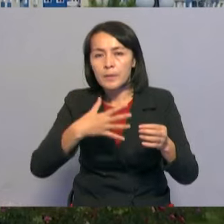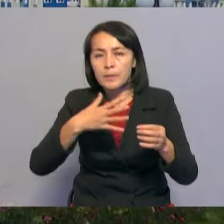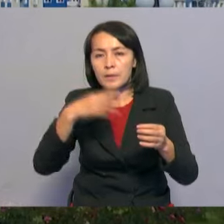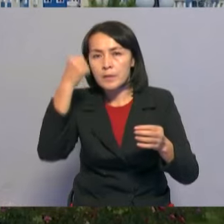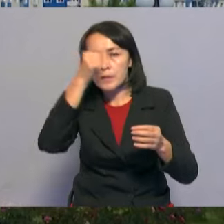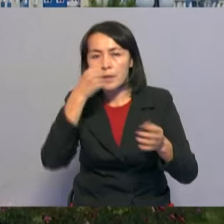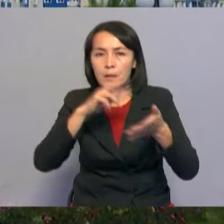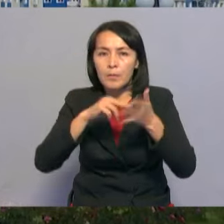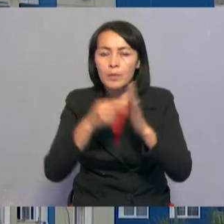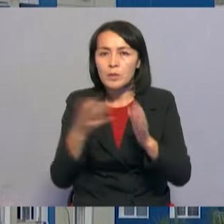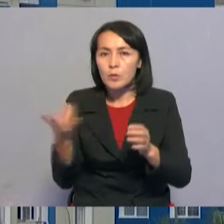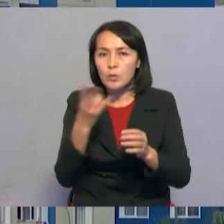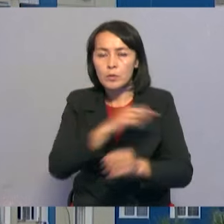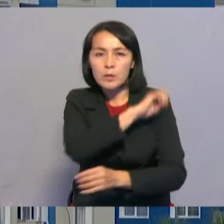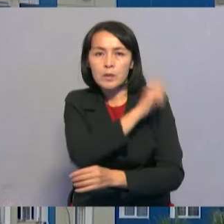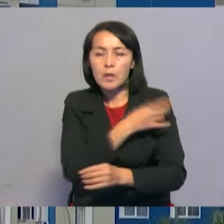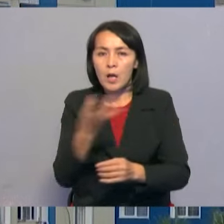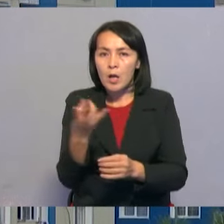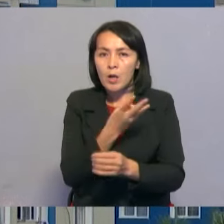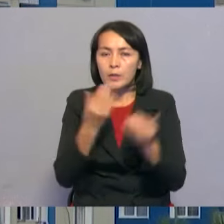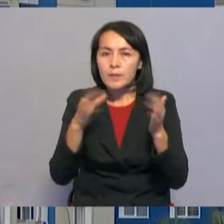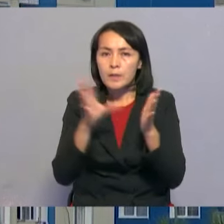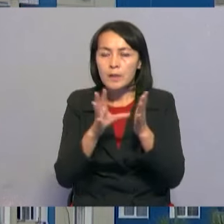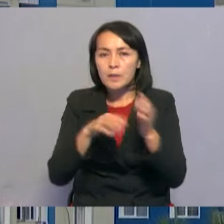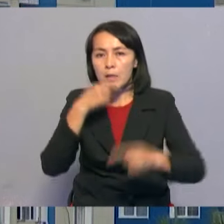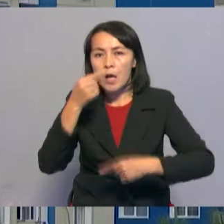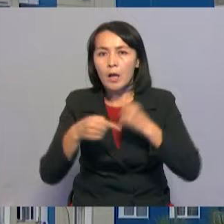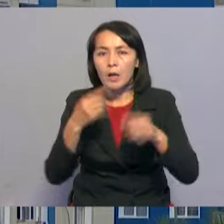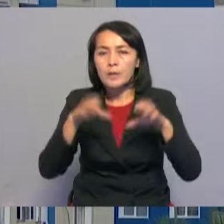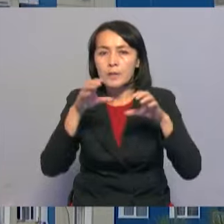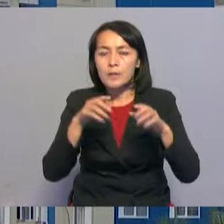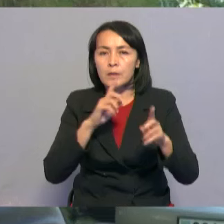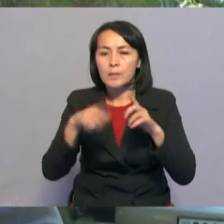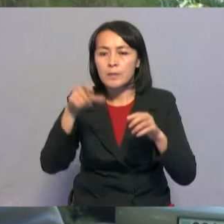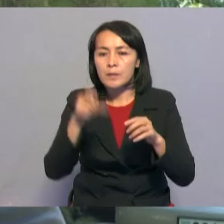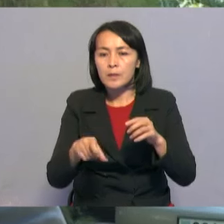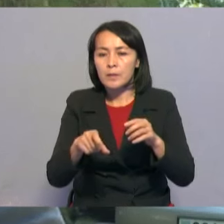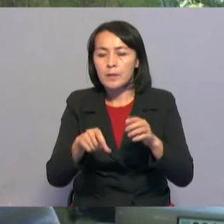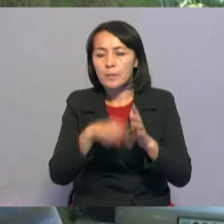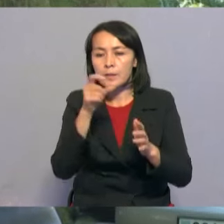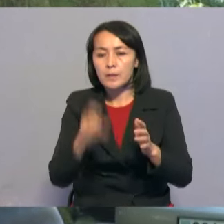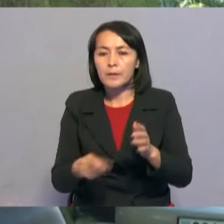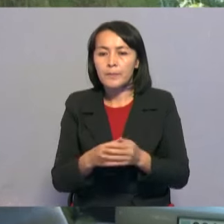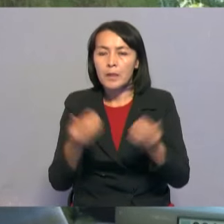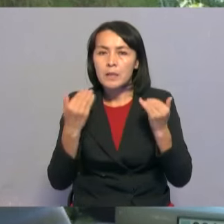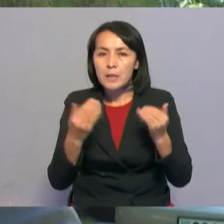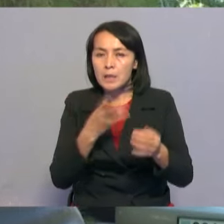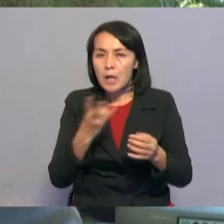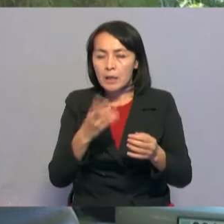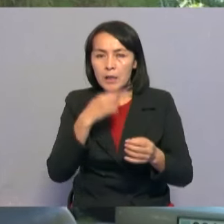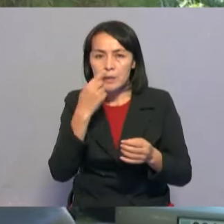планом. Необходимо иметь силу, которая снабдит их энергией, говорит председатель Маслихата. И здесь надо сказать,